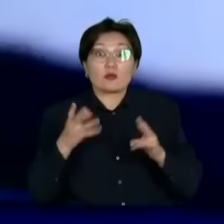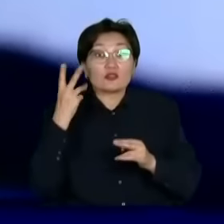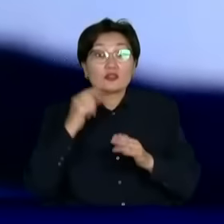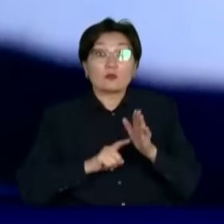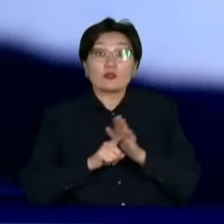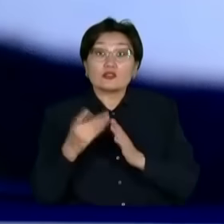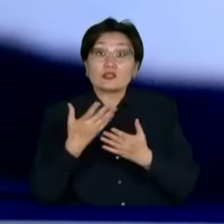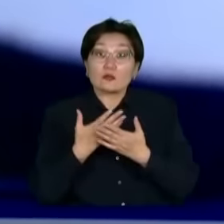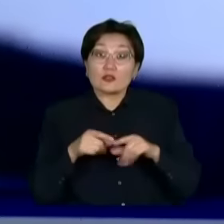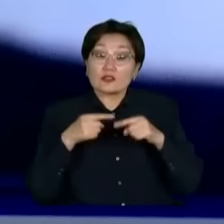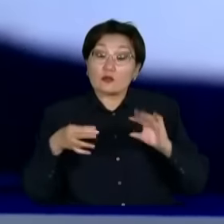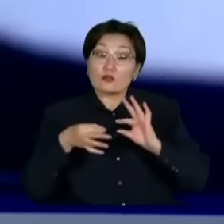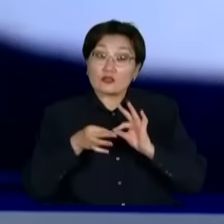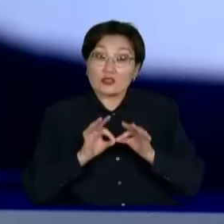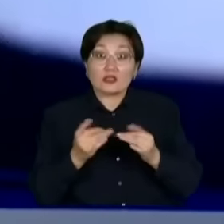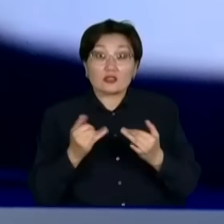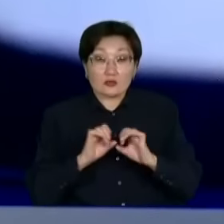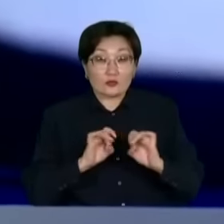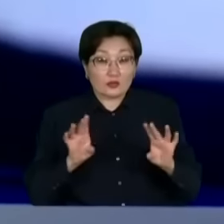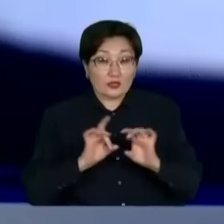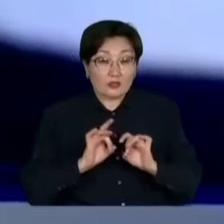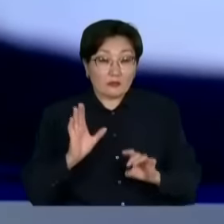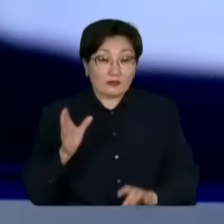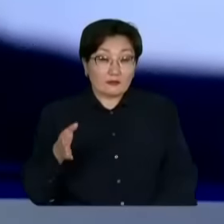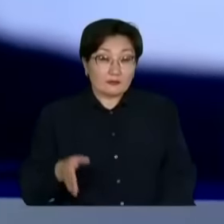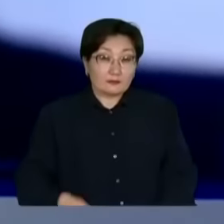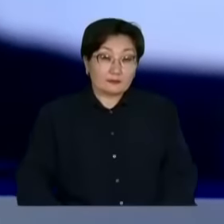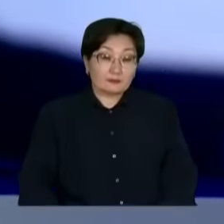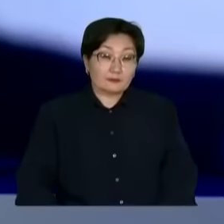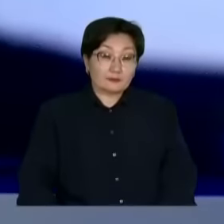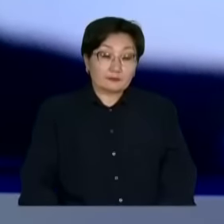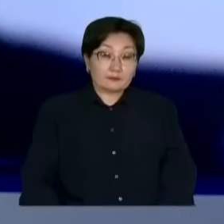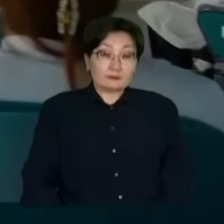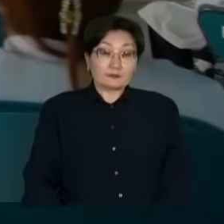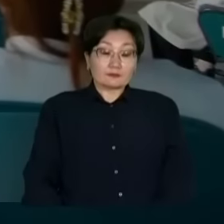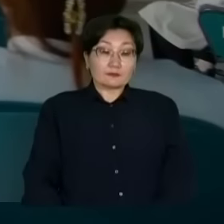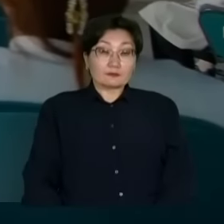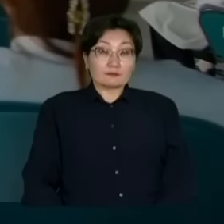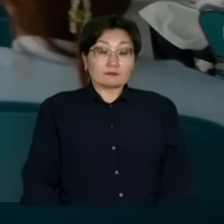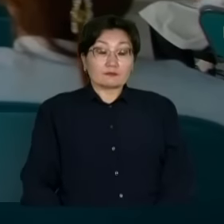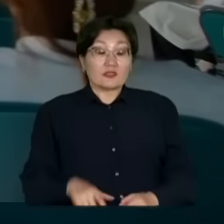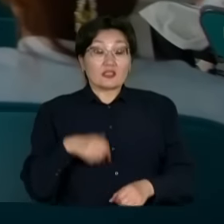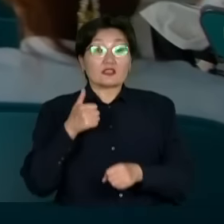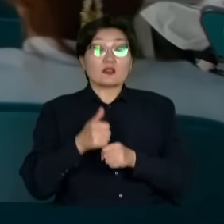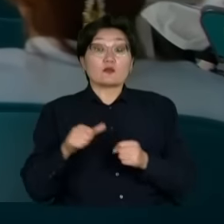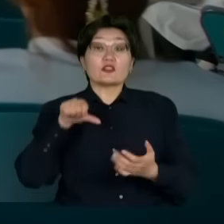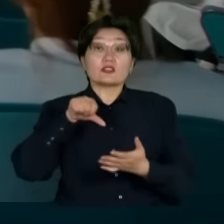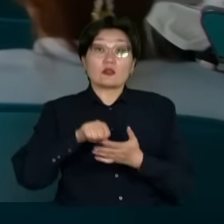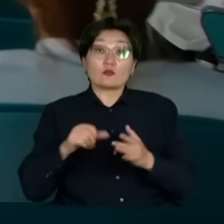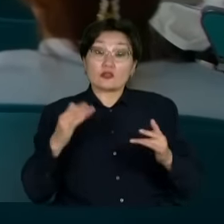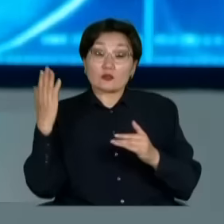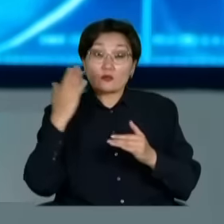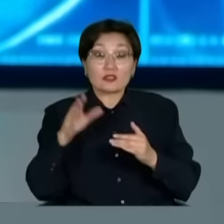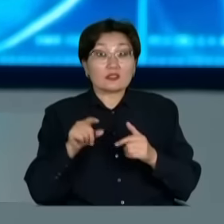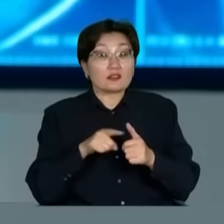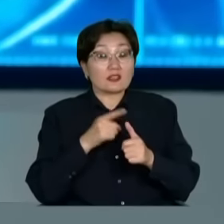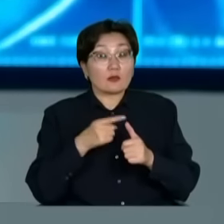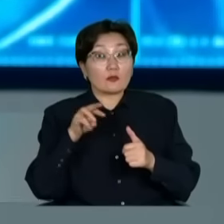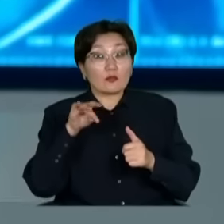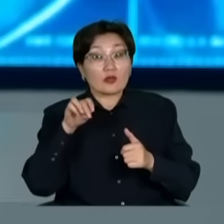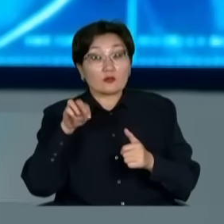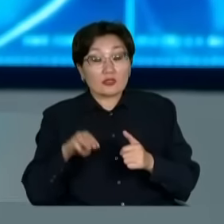показ и другие Подробности в сюжете Рустама аралбаева главные герои картины девушка по имени миру